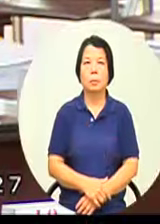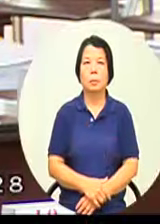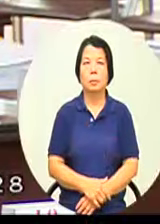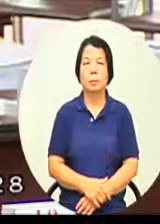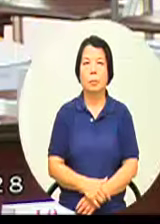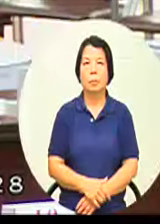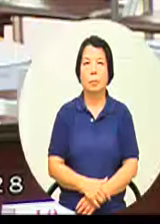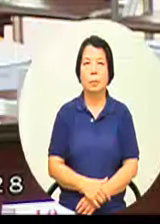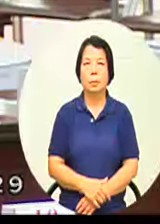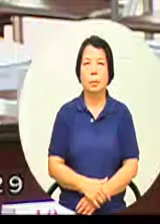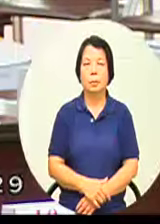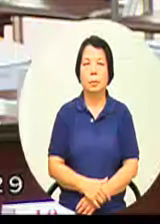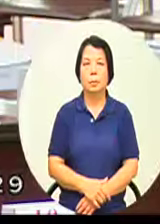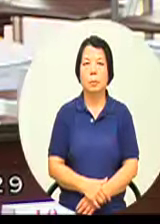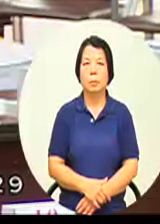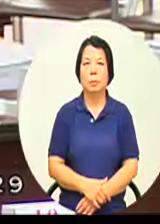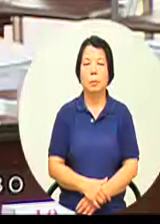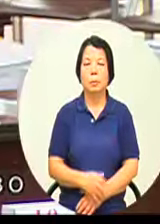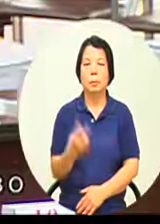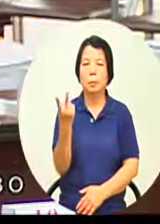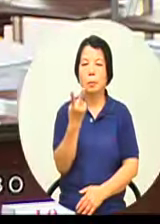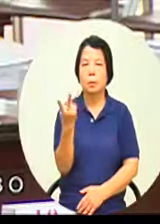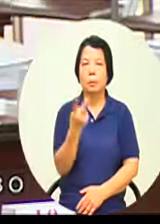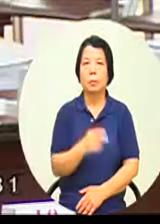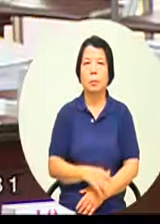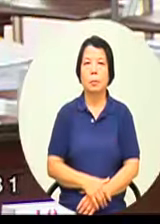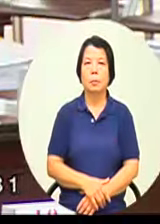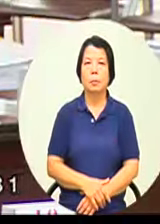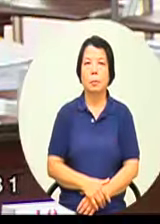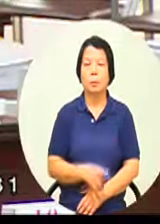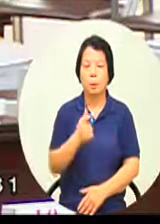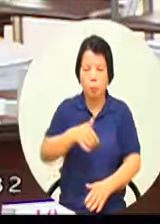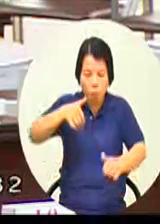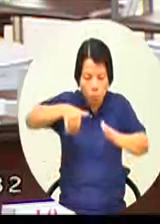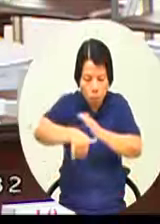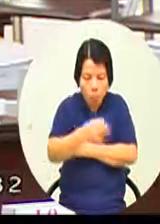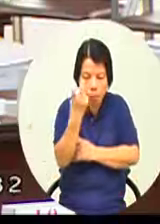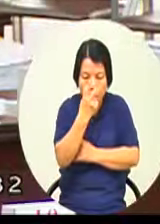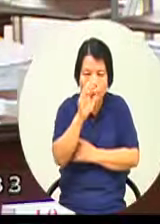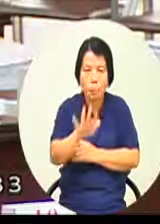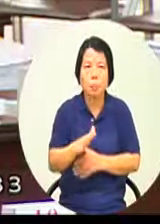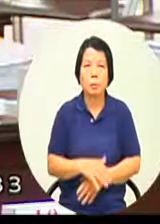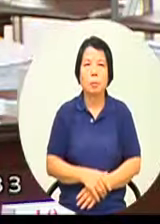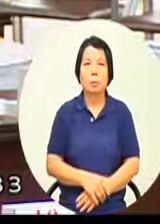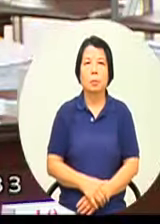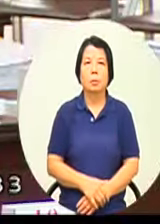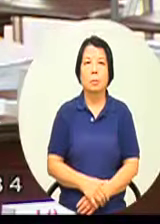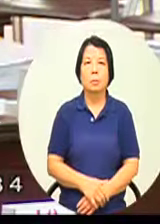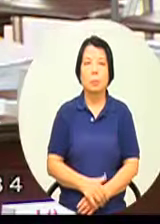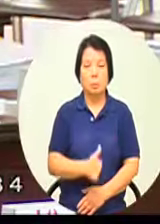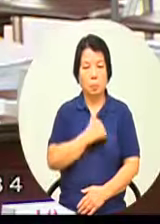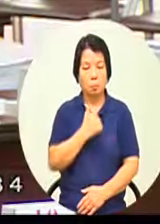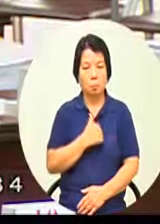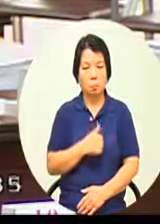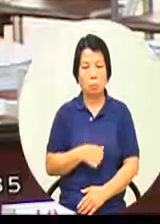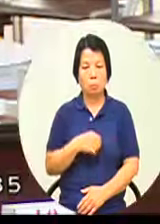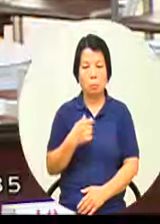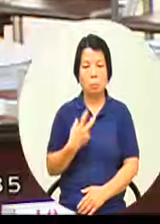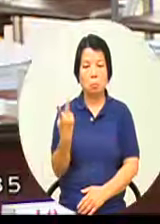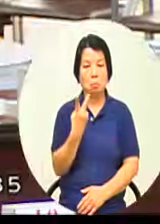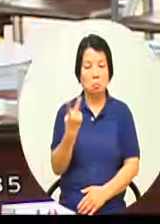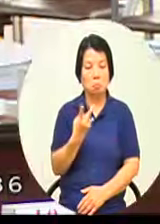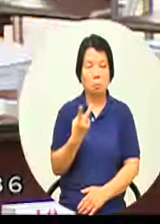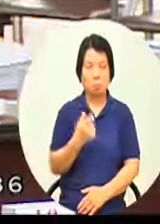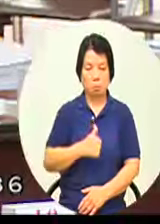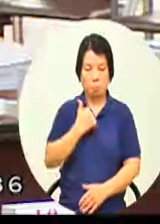王胜志啊，吼、哦，拢是嘛，啊，但是嘛，恁两个嘛拢拢有两个在看，迄真正人那个最高啊呢，科长根本人呢，甲承办的呢，甲迄